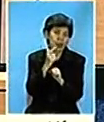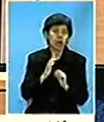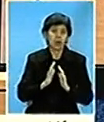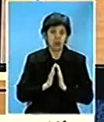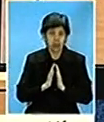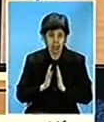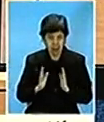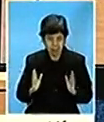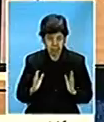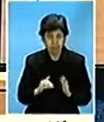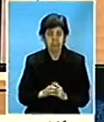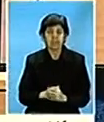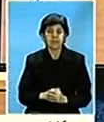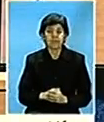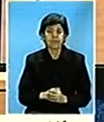ธานครับ